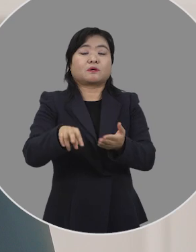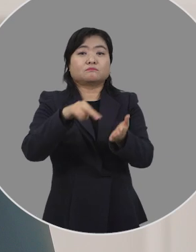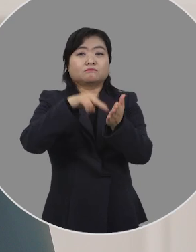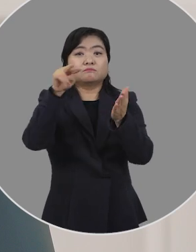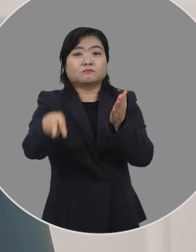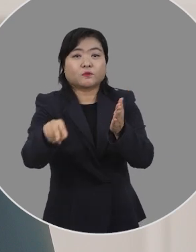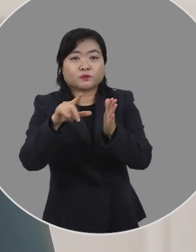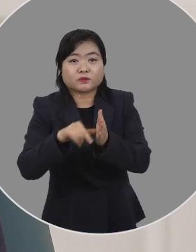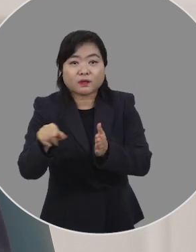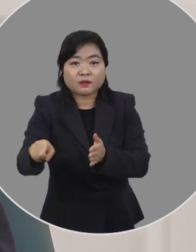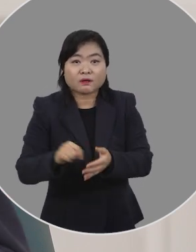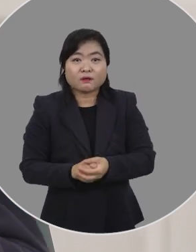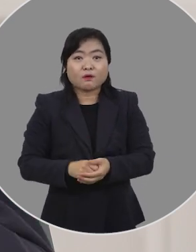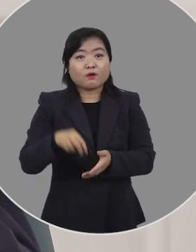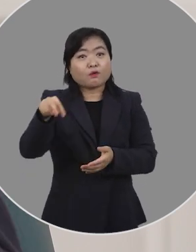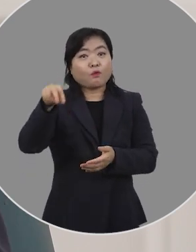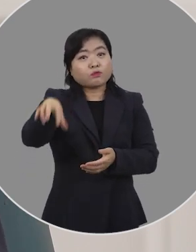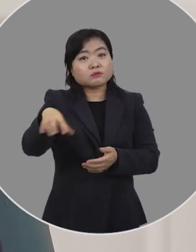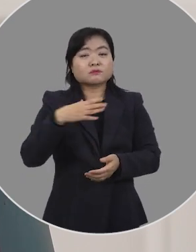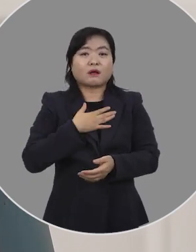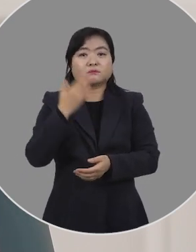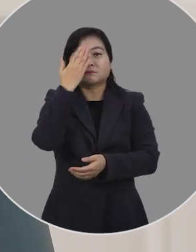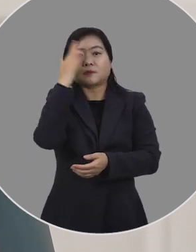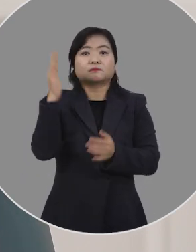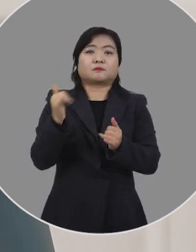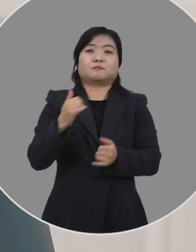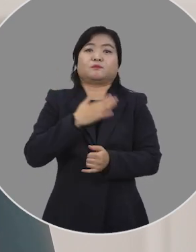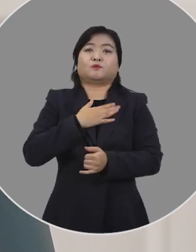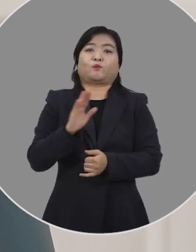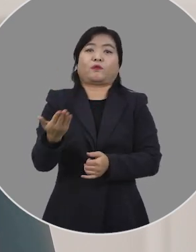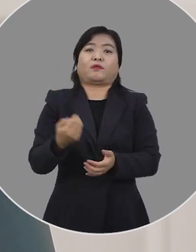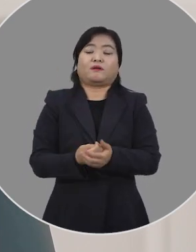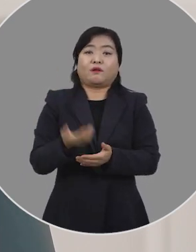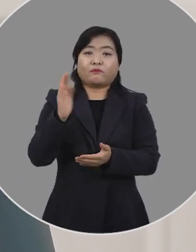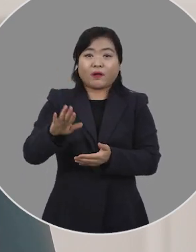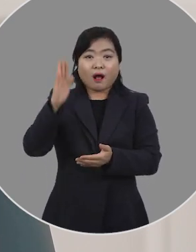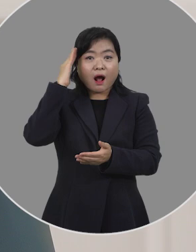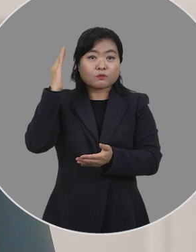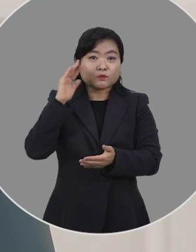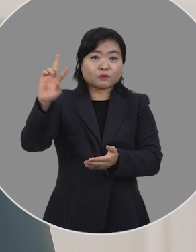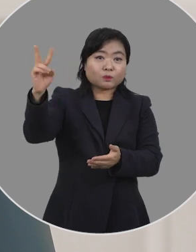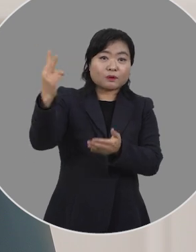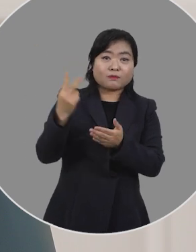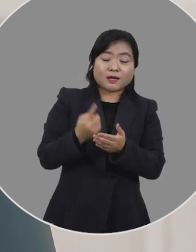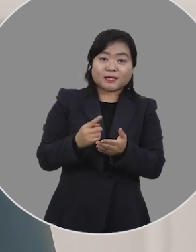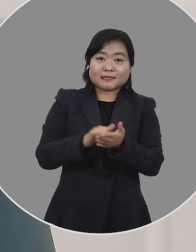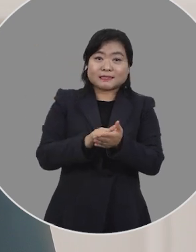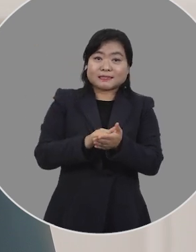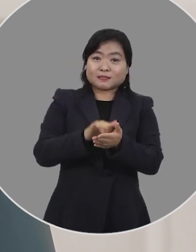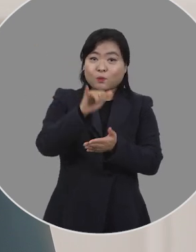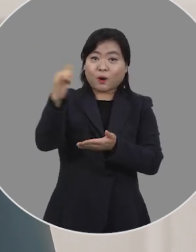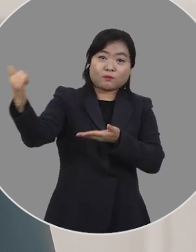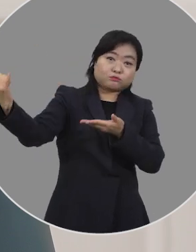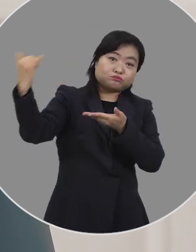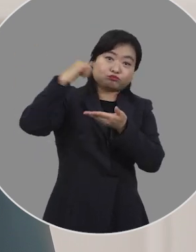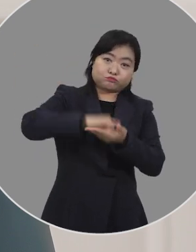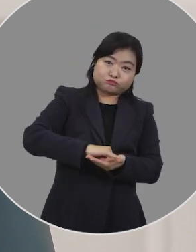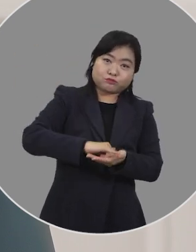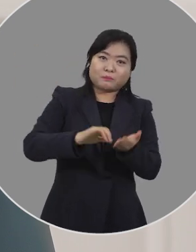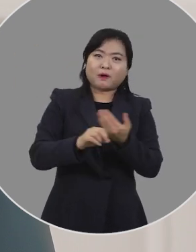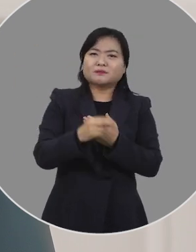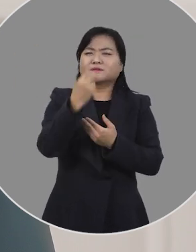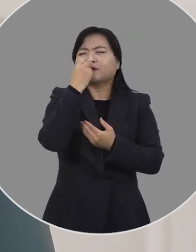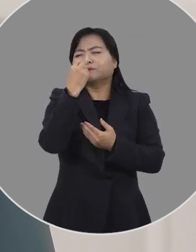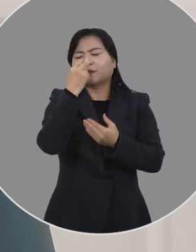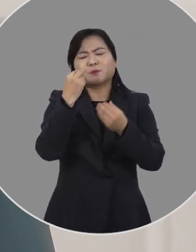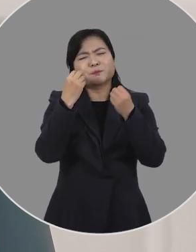때 거기선 제가 낯선 자가 돼요. 근데 한국에 인천공항 도착하면